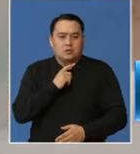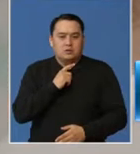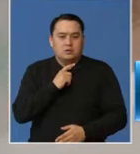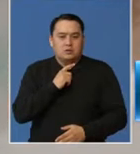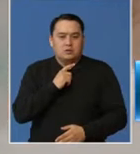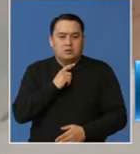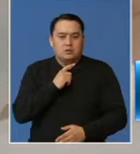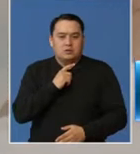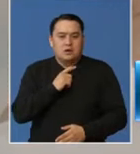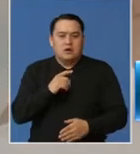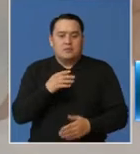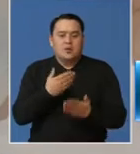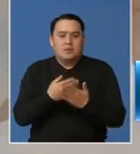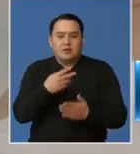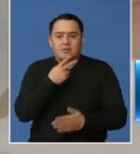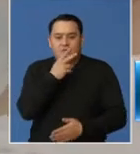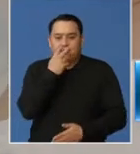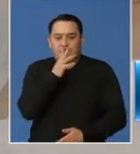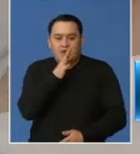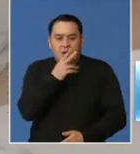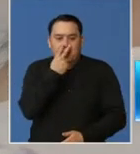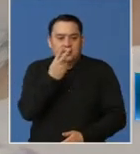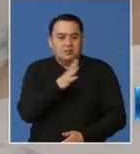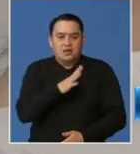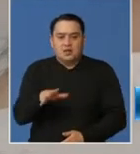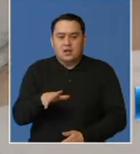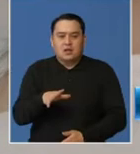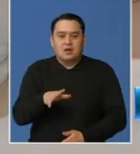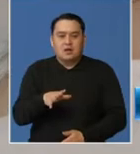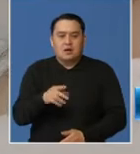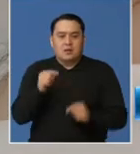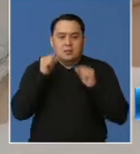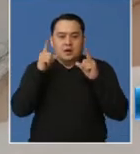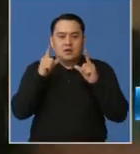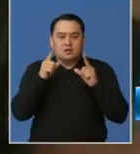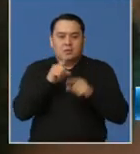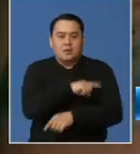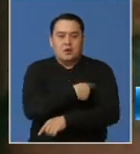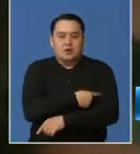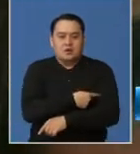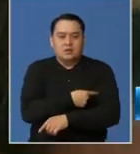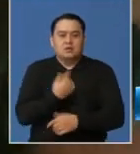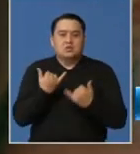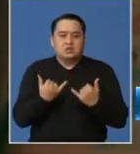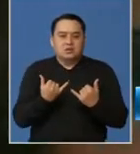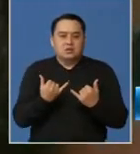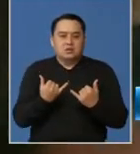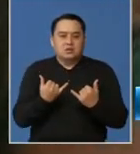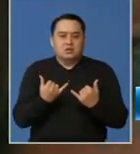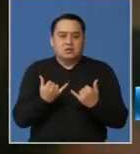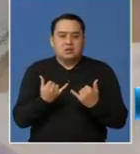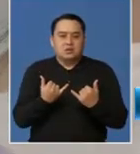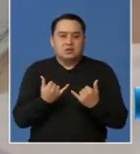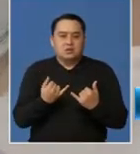так. Время не смотрел я. Очнулись вчера, да, правильно? Очнулся я в больнице. Сейчас, ну,